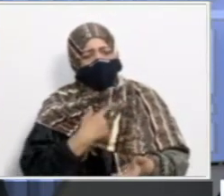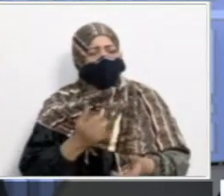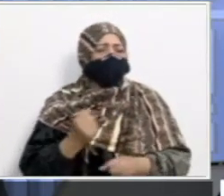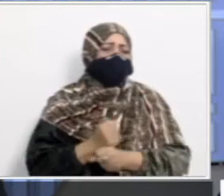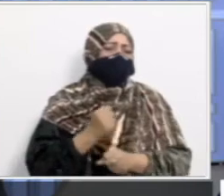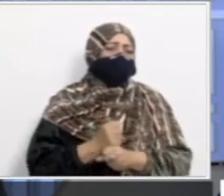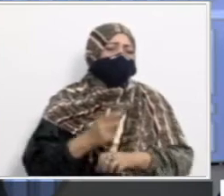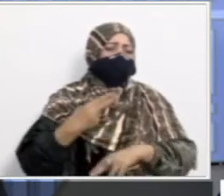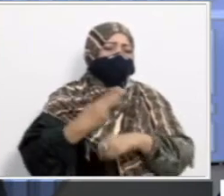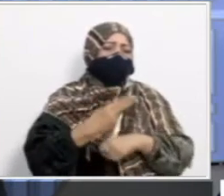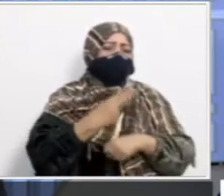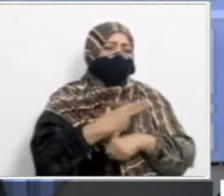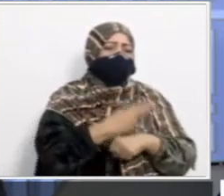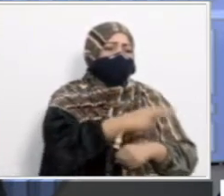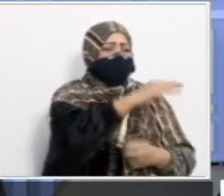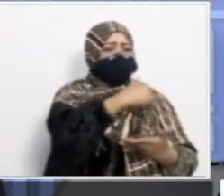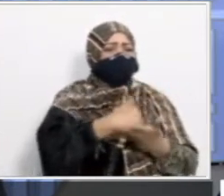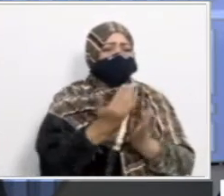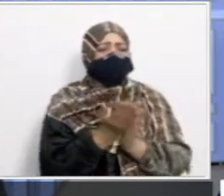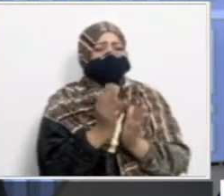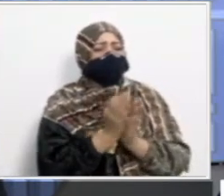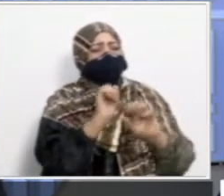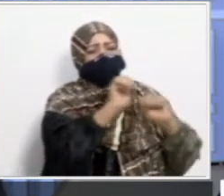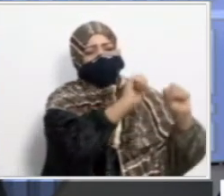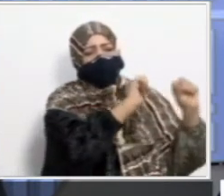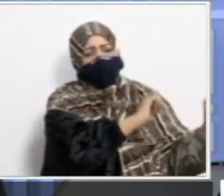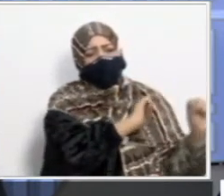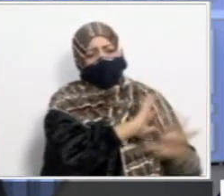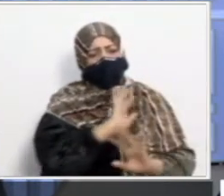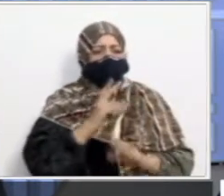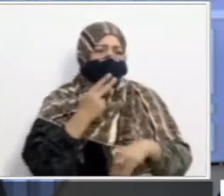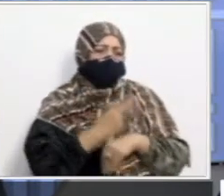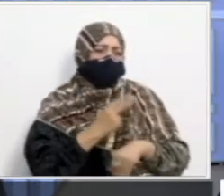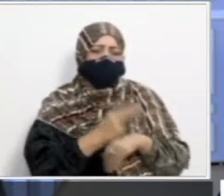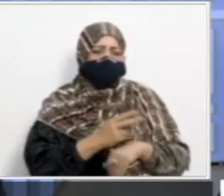كل واحد ثلث، ومن تزوج الأم لا مزية له في الميراث.